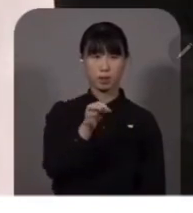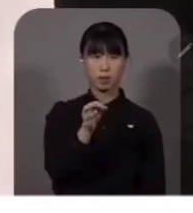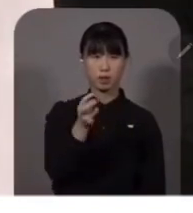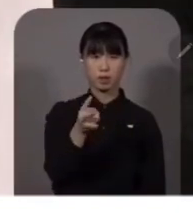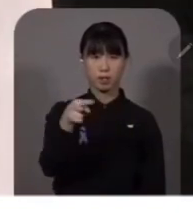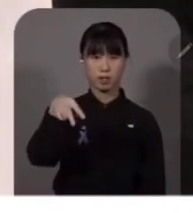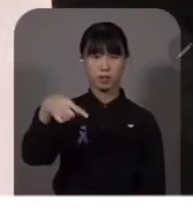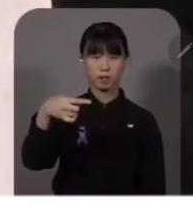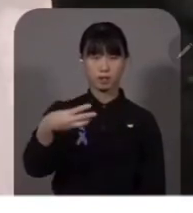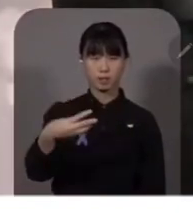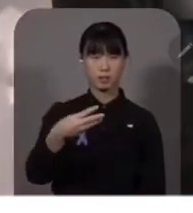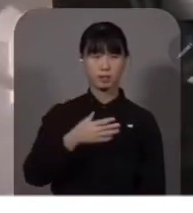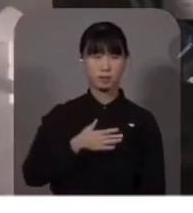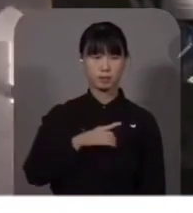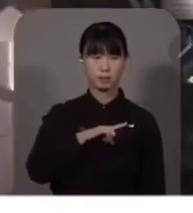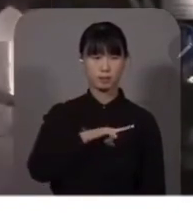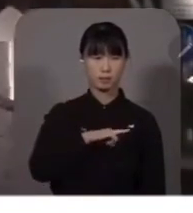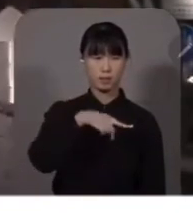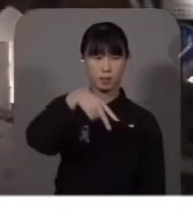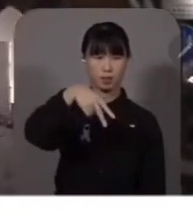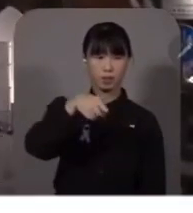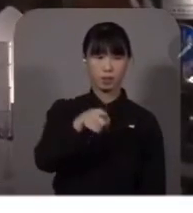내 이름은